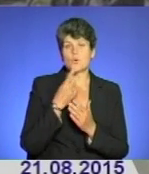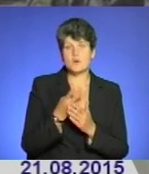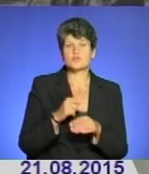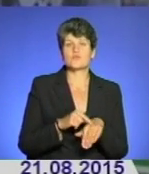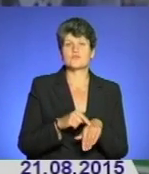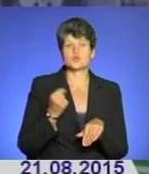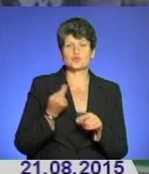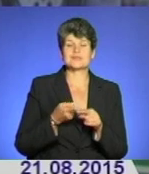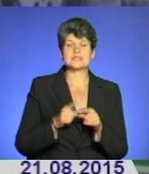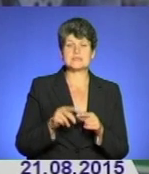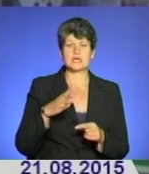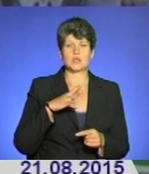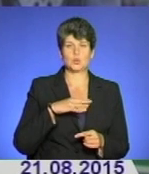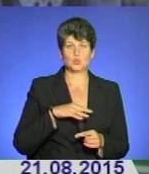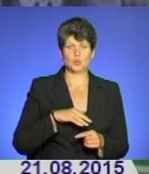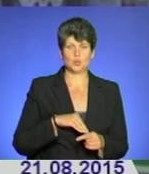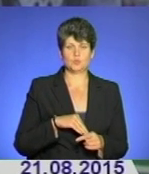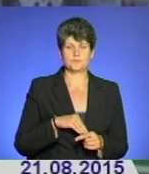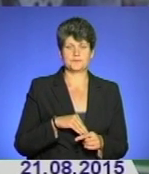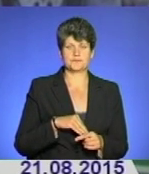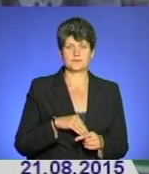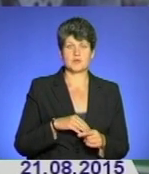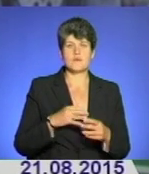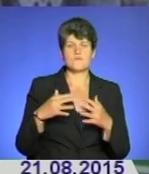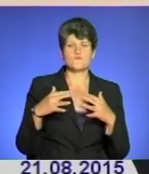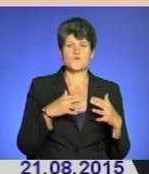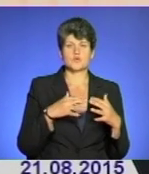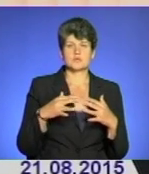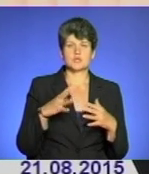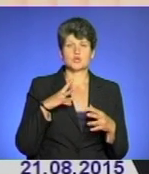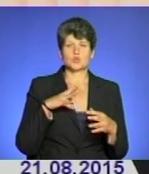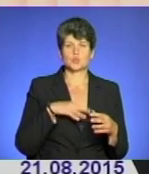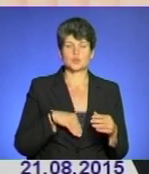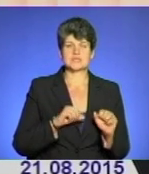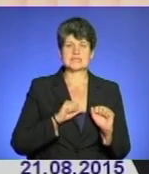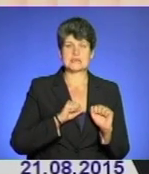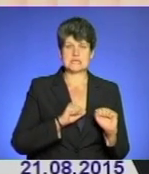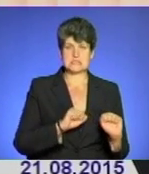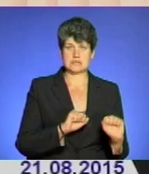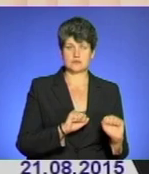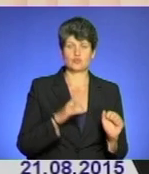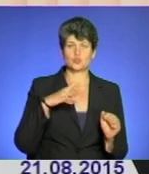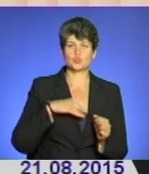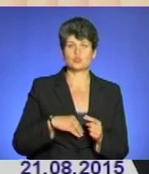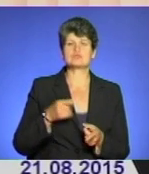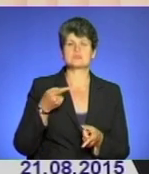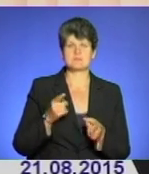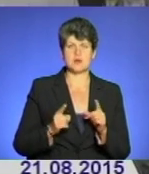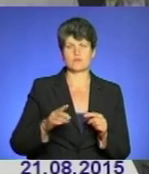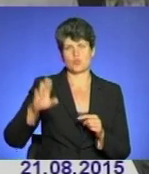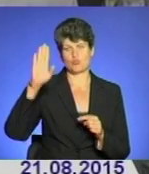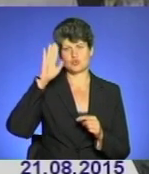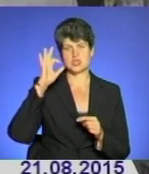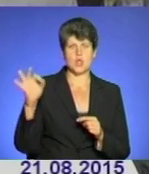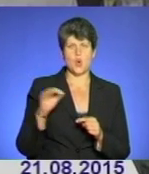відчують цей дух, дух войовничий, дух захисників, дух справжніх мужчин і